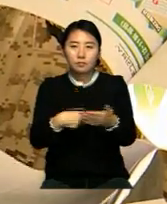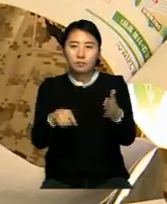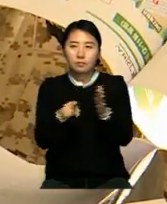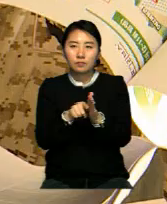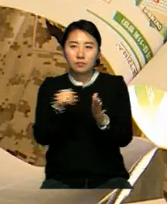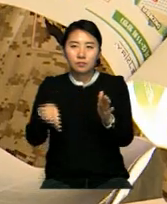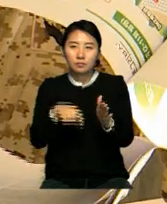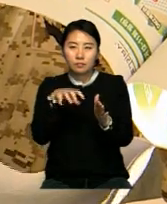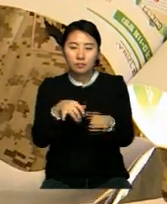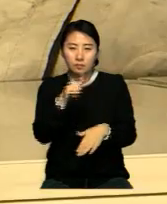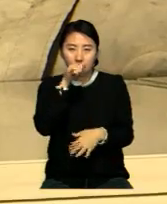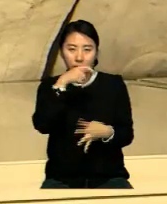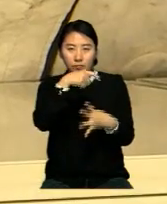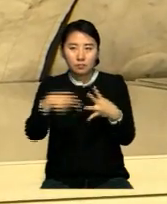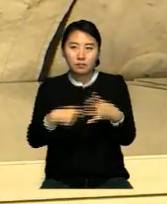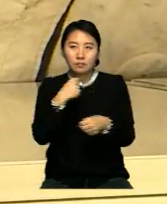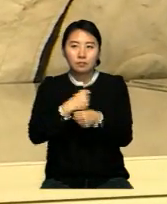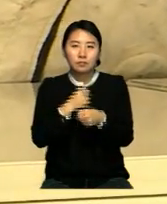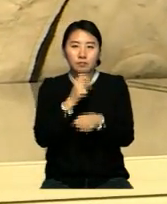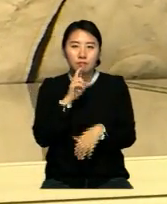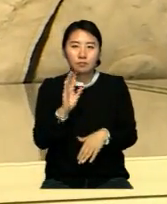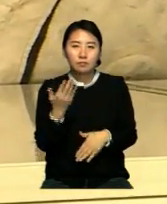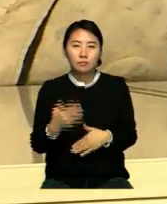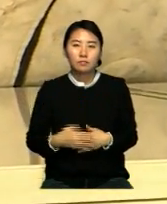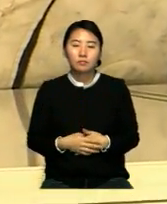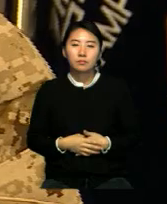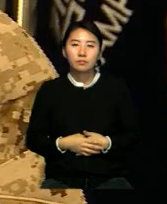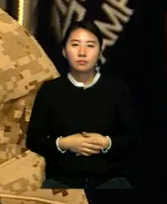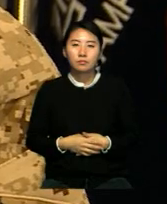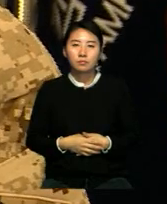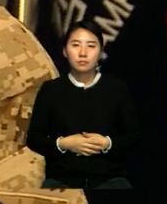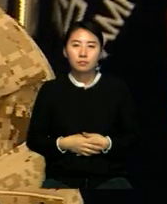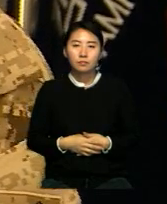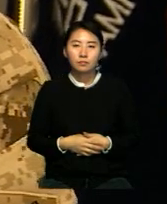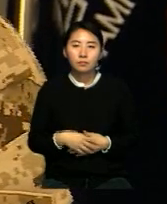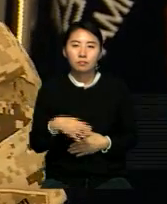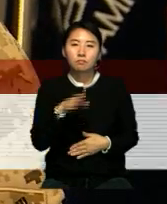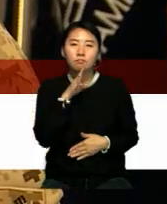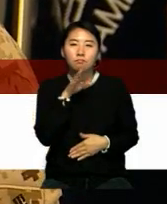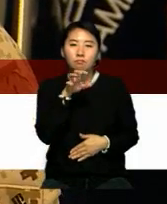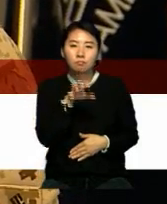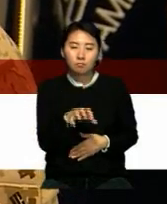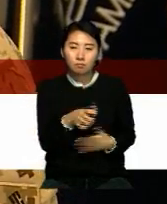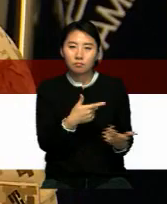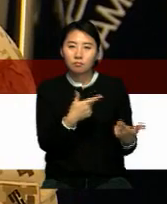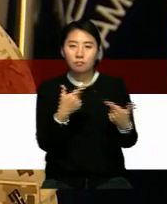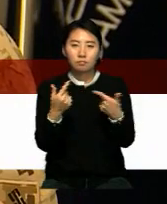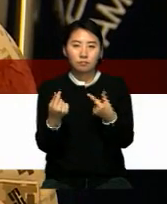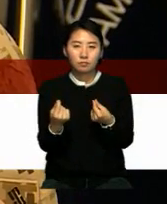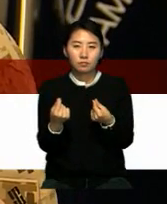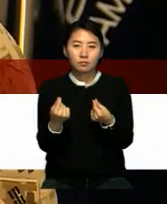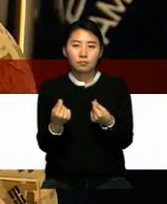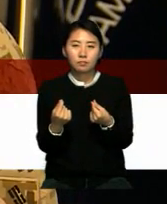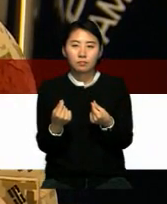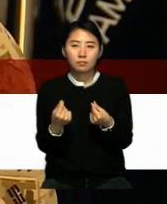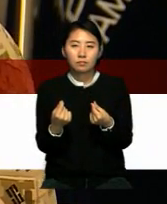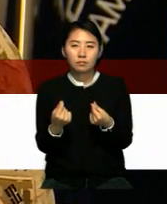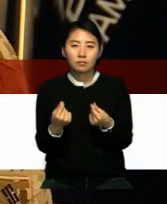더 내실 있는 프로그램을 갖춰야 한다고 강조했습니다. 이 장소라든지 이런 게 굉장히 이제